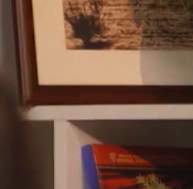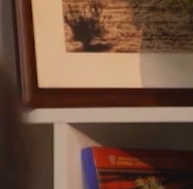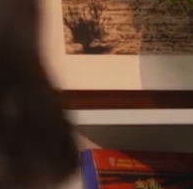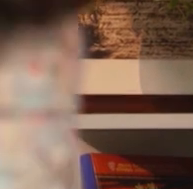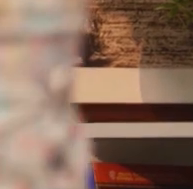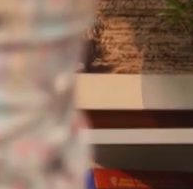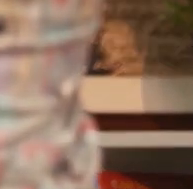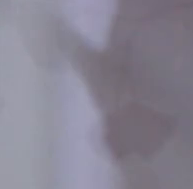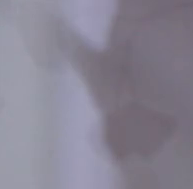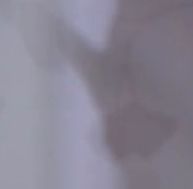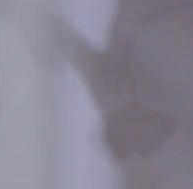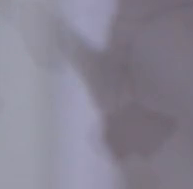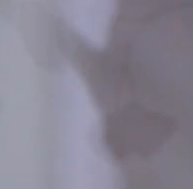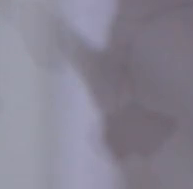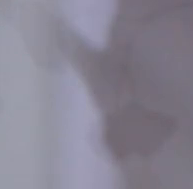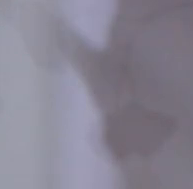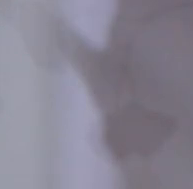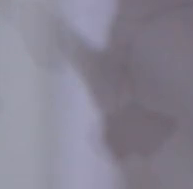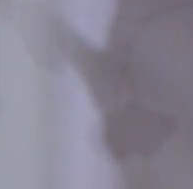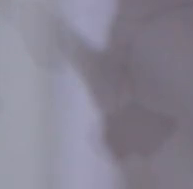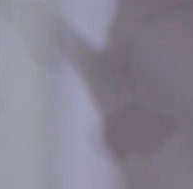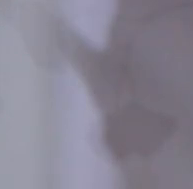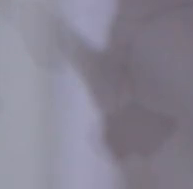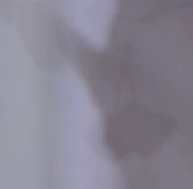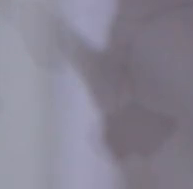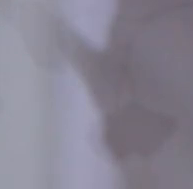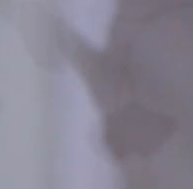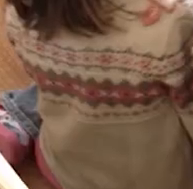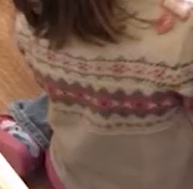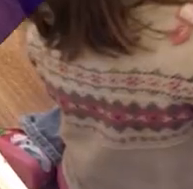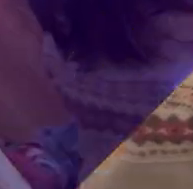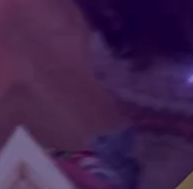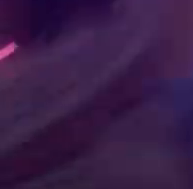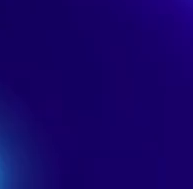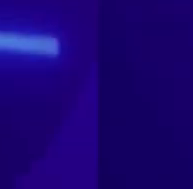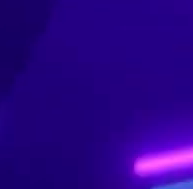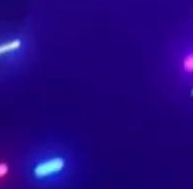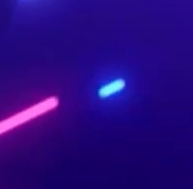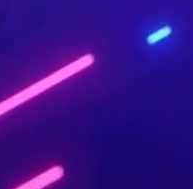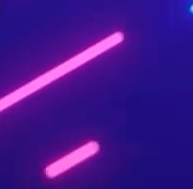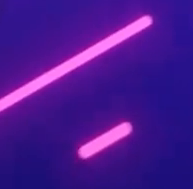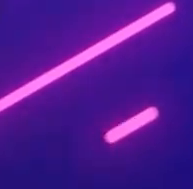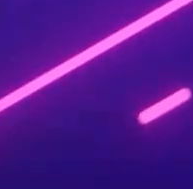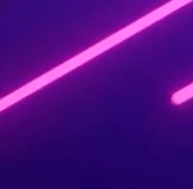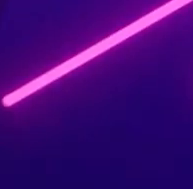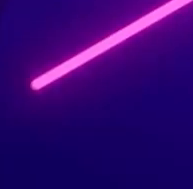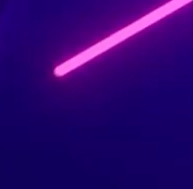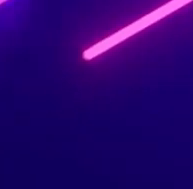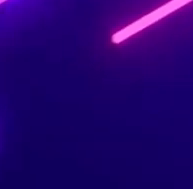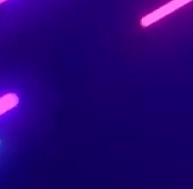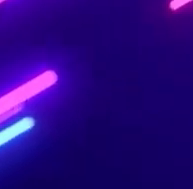მშობლებს. Საკუთარი ემოციების ბრაზის მართვა მშობლებში, ეს არის ყველაზე მნიშვნელოვანი. დეტალები რამდენიმე წამში.